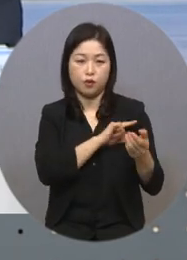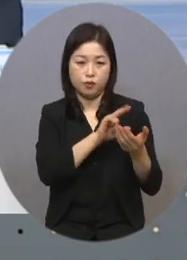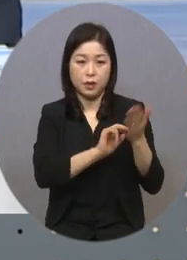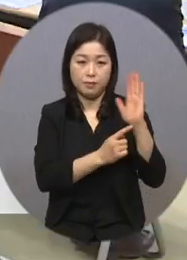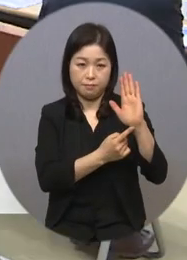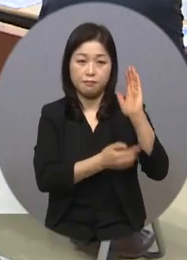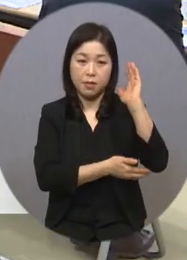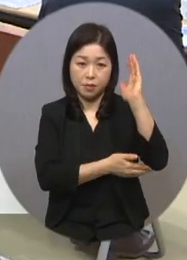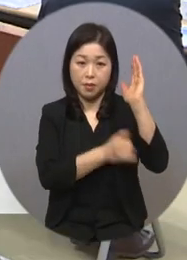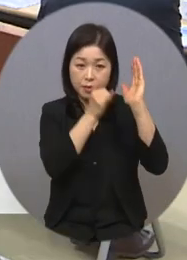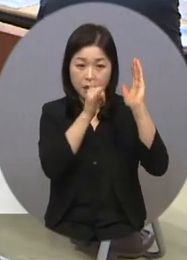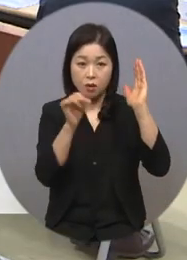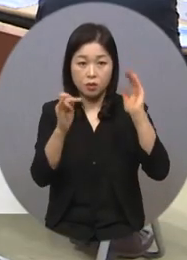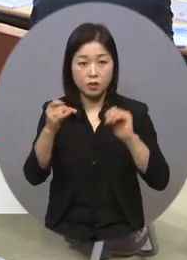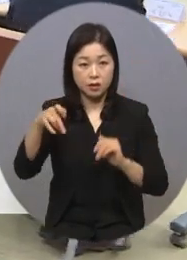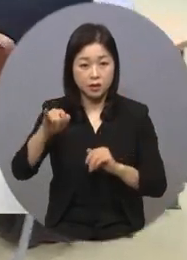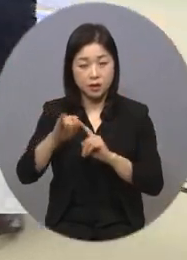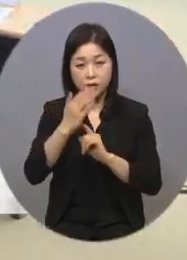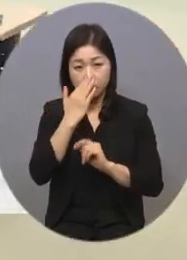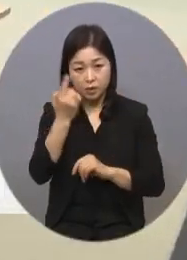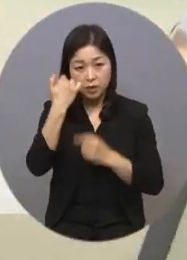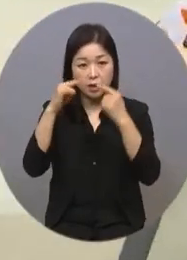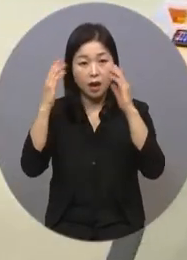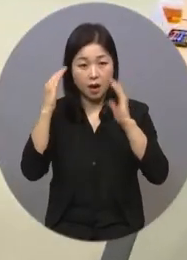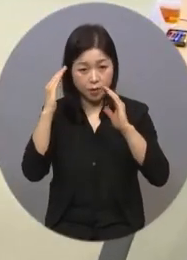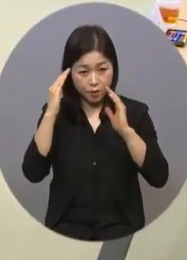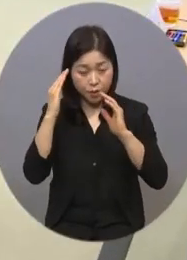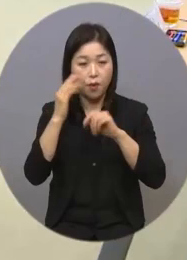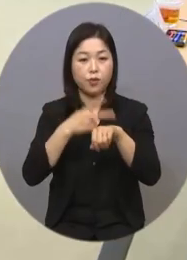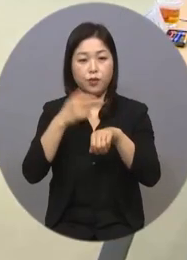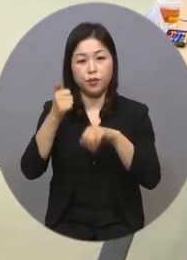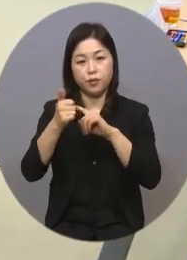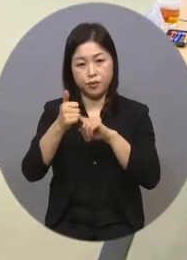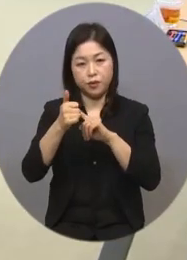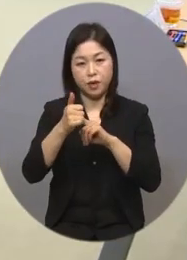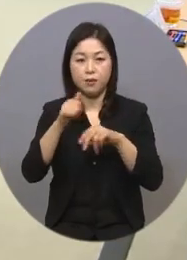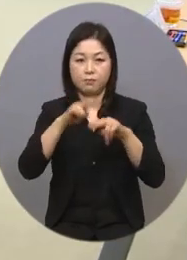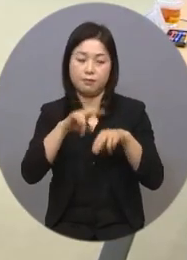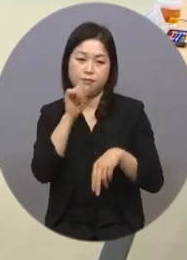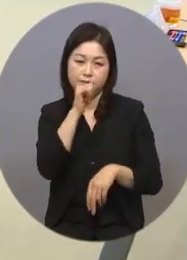시작으로 홍영기 순천대학교 명예교수가 좌장을 맡아 진행됐습니다.